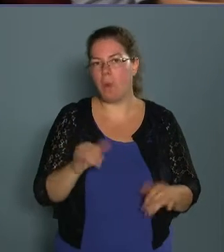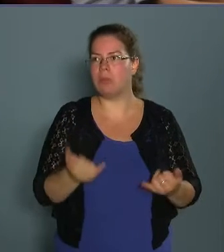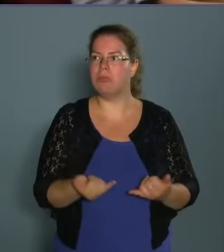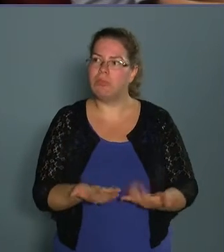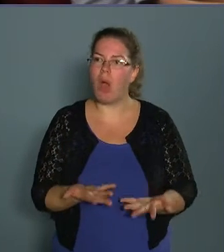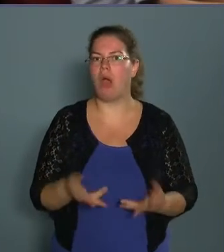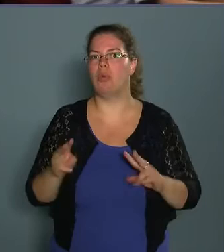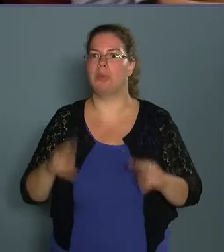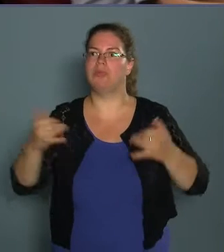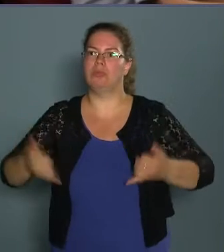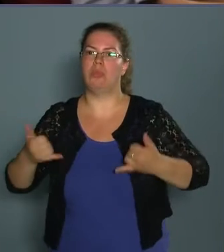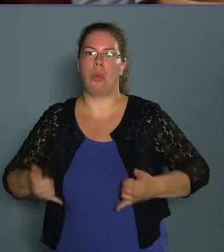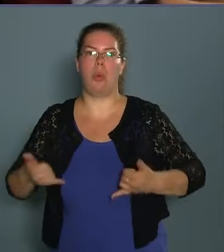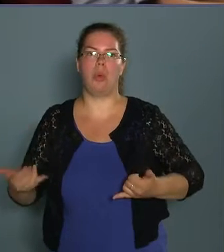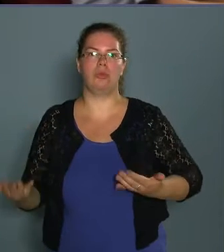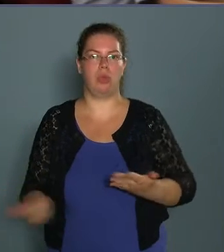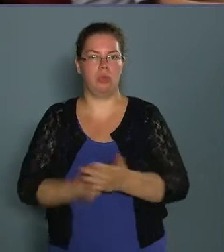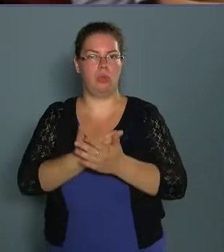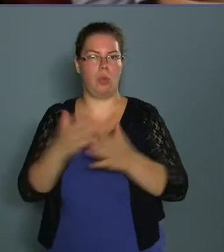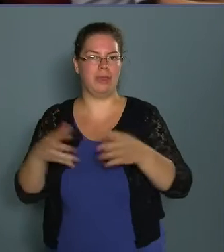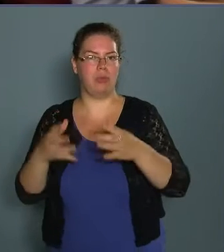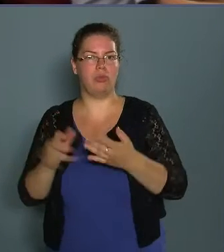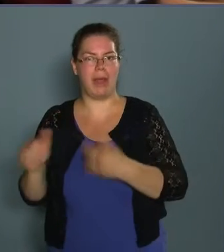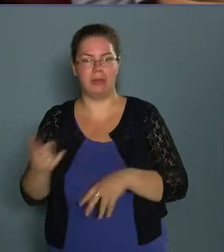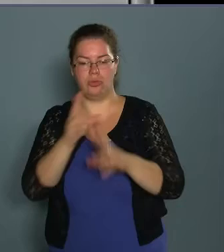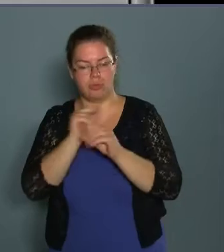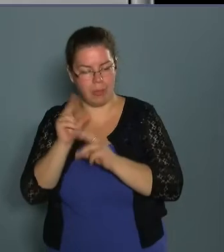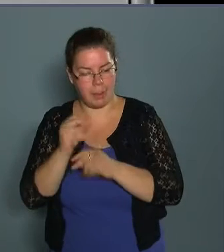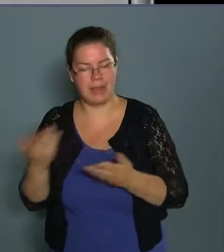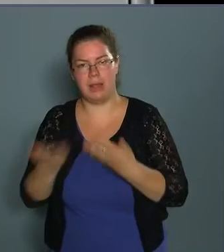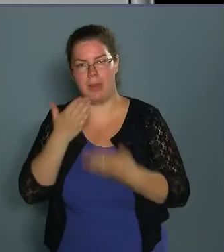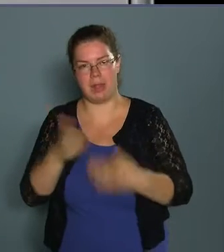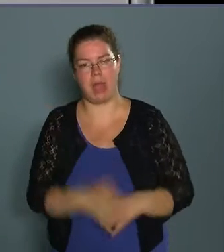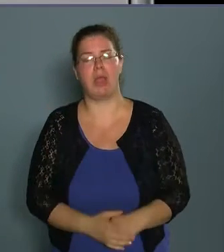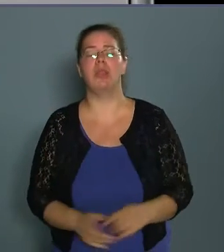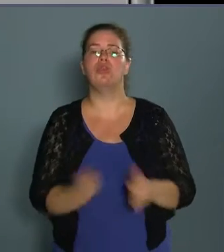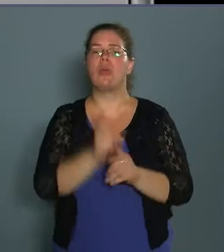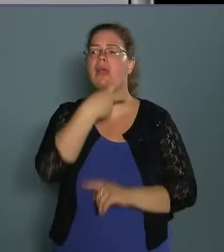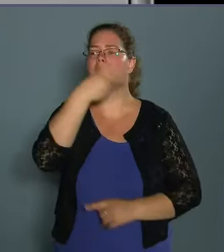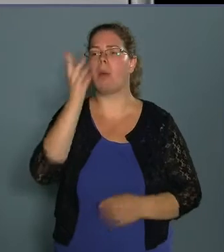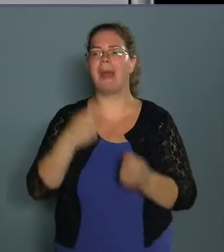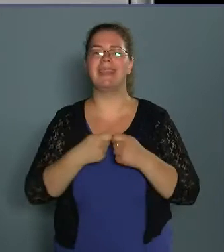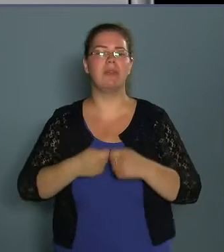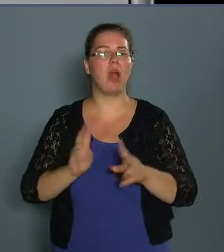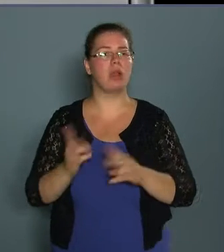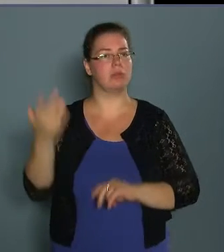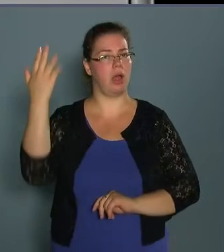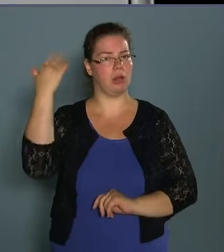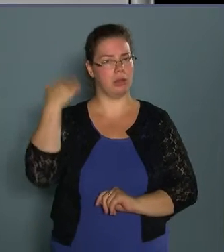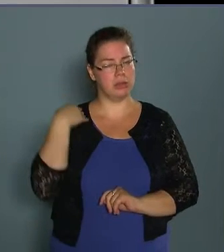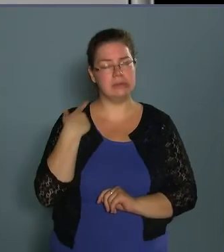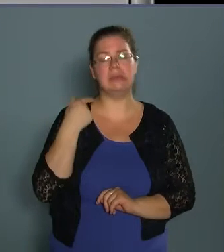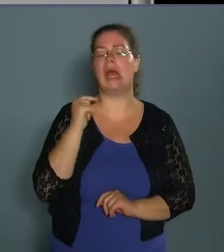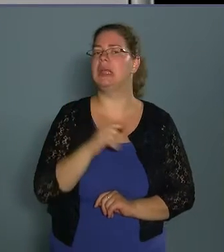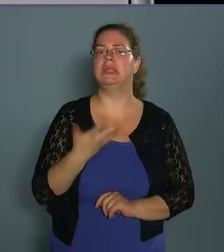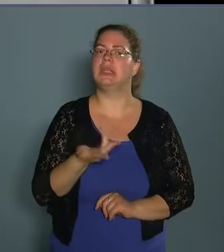újra tárgyalhatta a jelenlegi összetételű testületünk, illetve olyan szakmai szervezetek, akiknek annak idején a